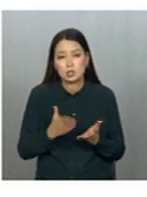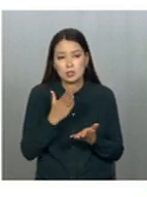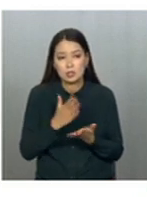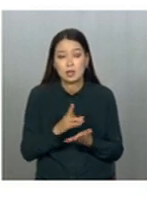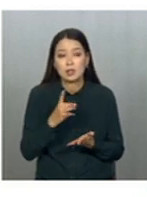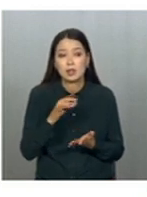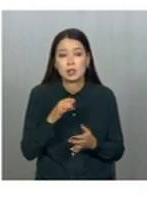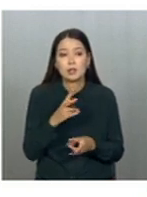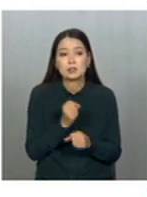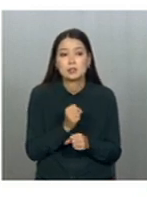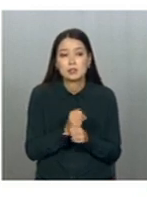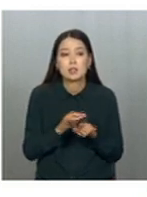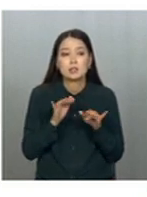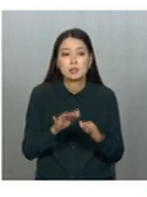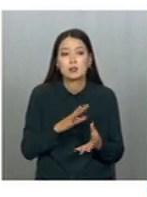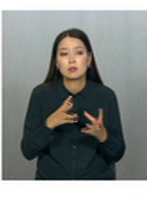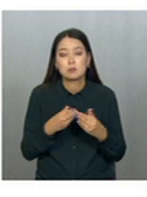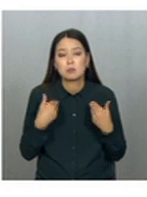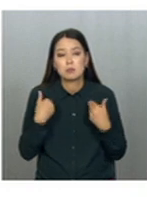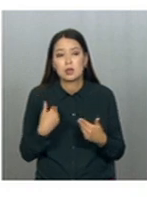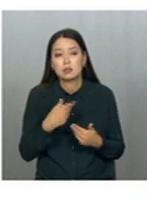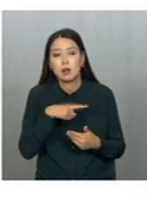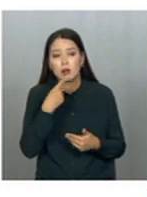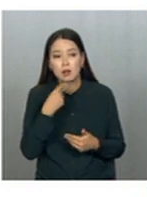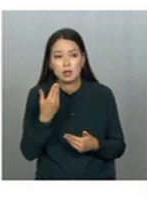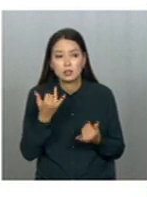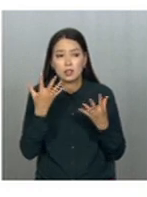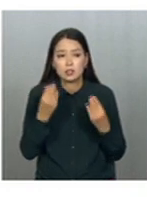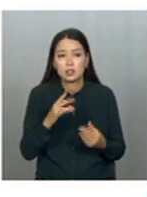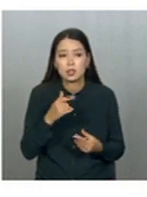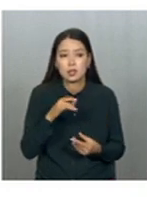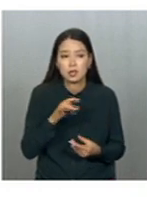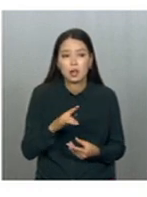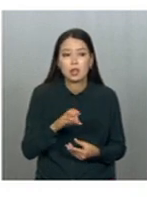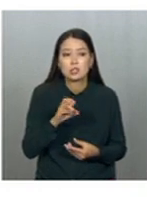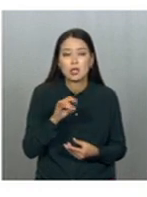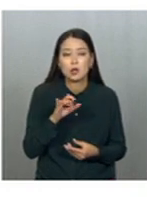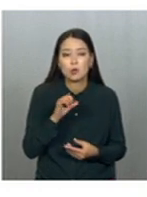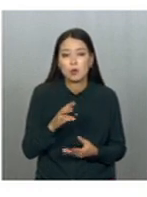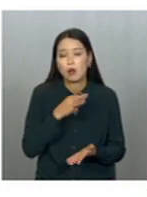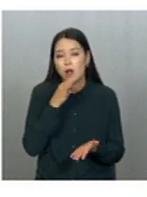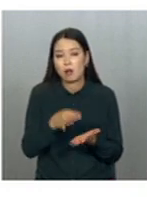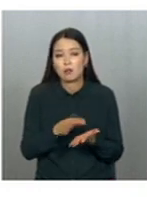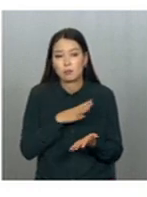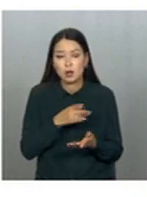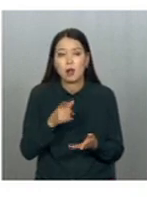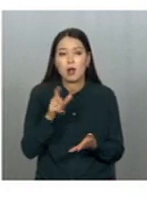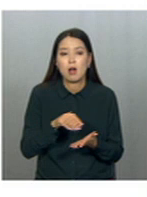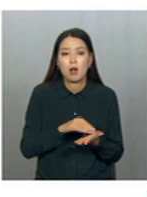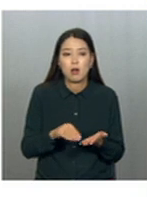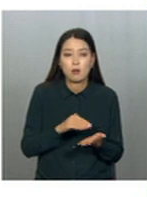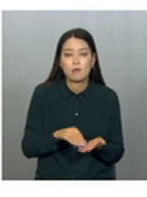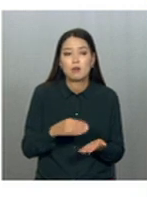жасаған істерін батыл айтқан кездегі Крейгелдің сәруарға берген жауабы. Осы жерде автор стилі